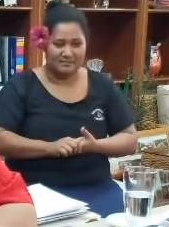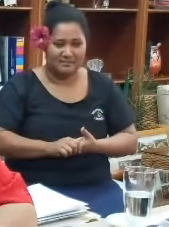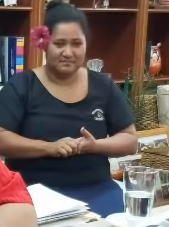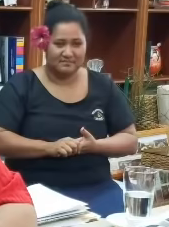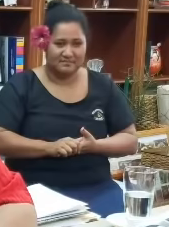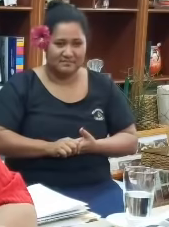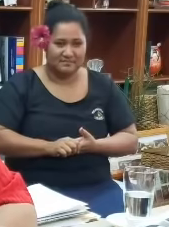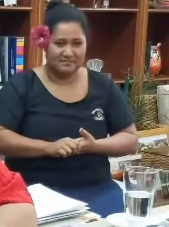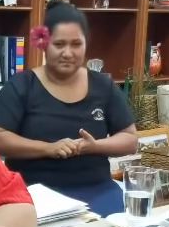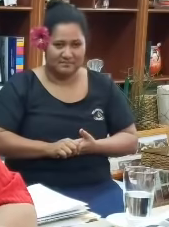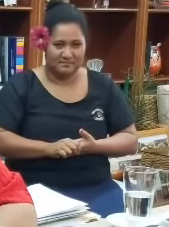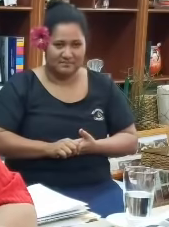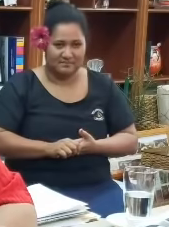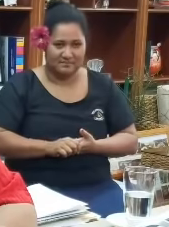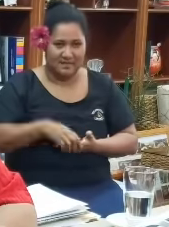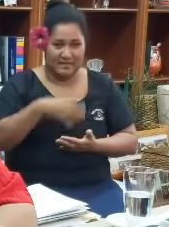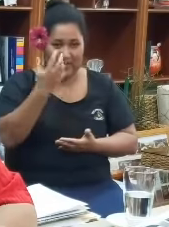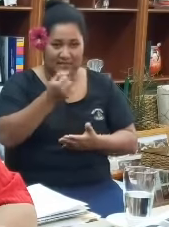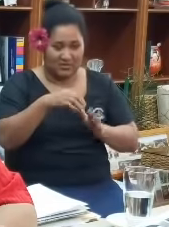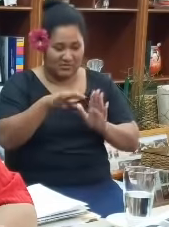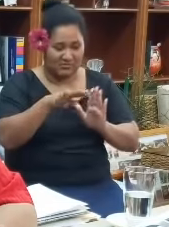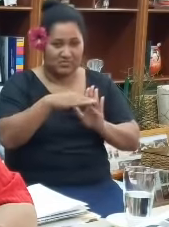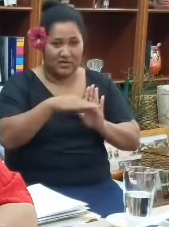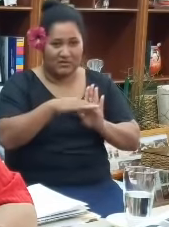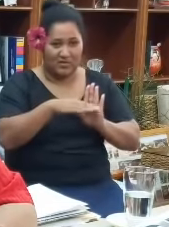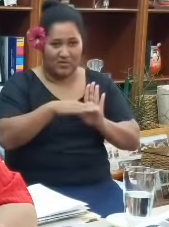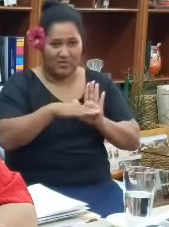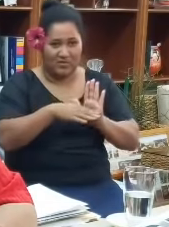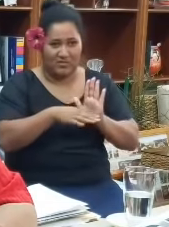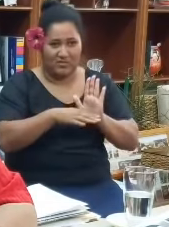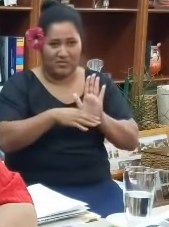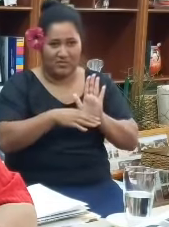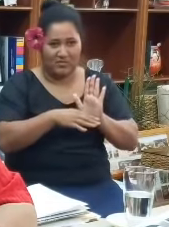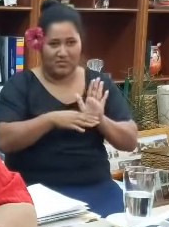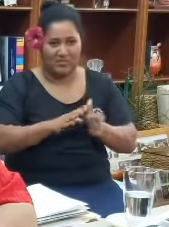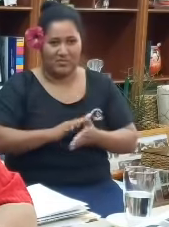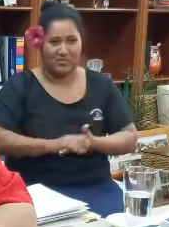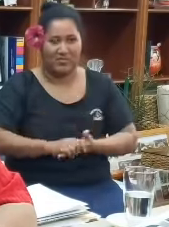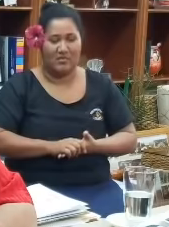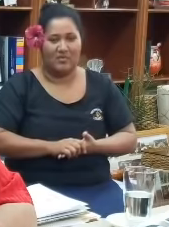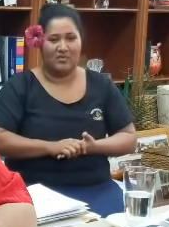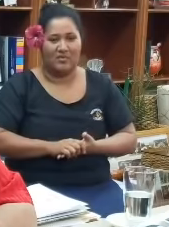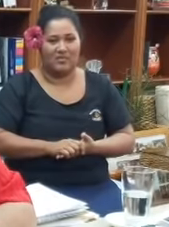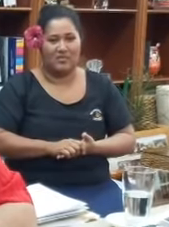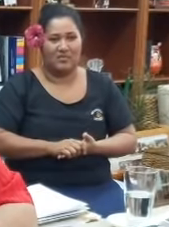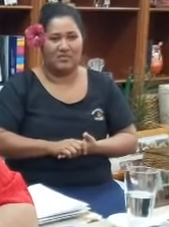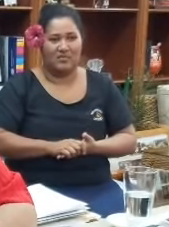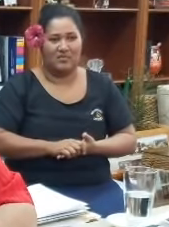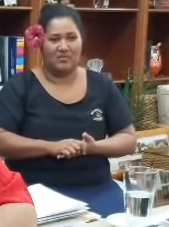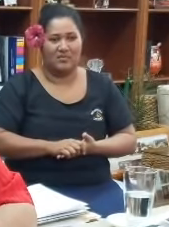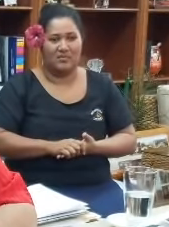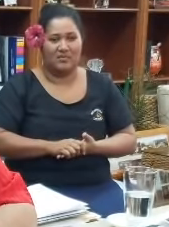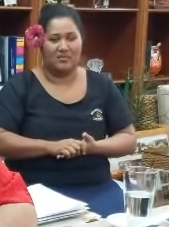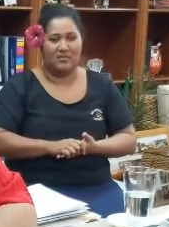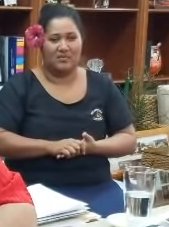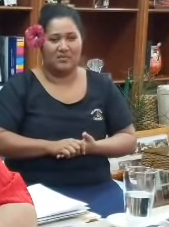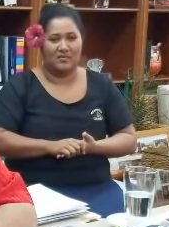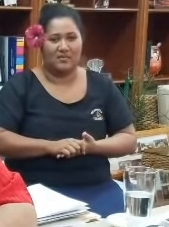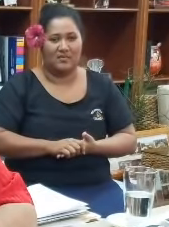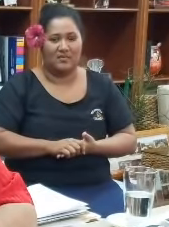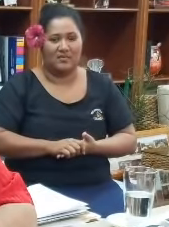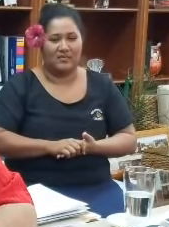E ei le tulafono. Le tulafono fui le e le